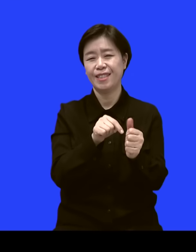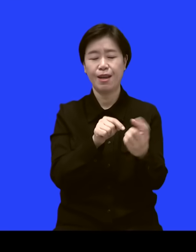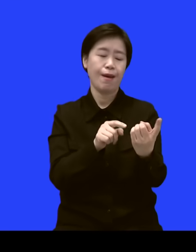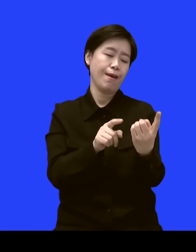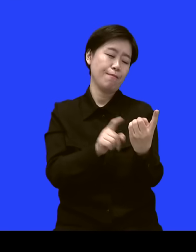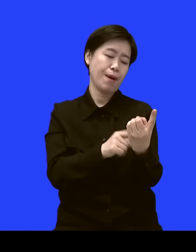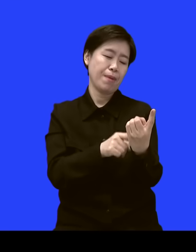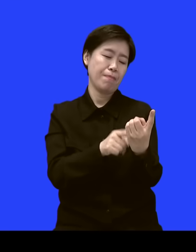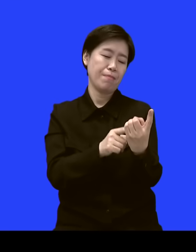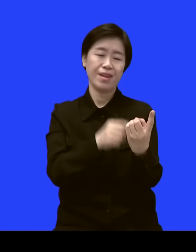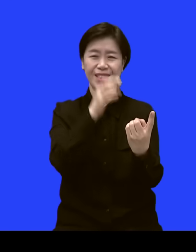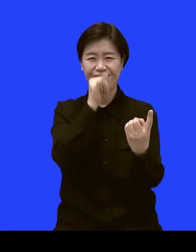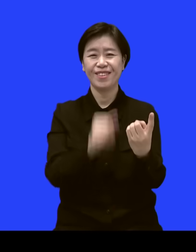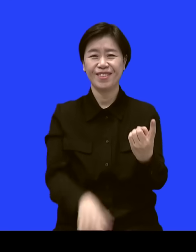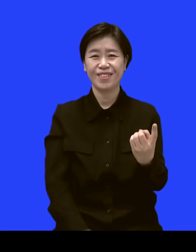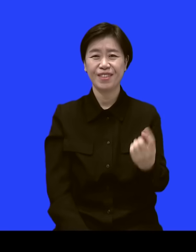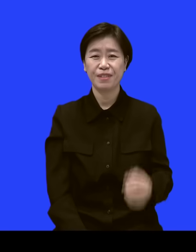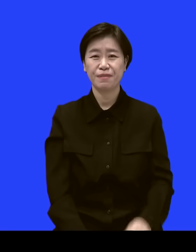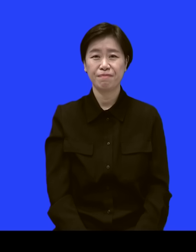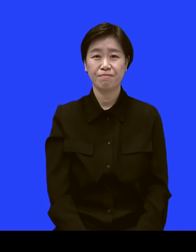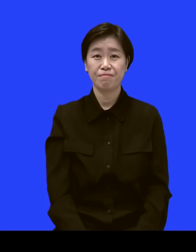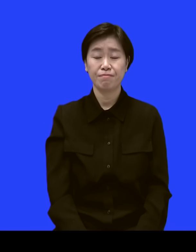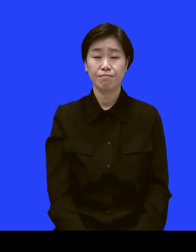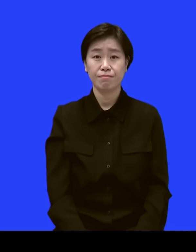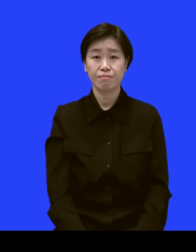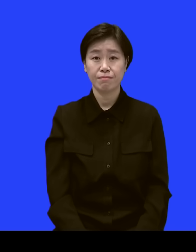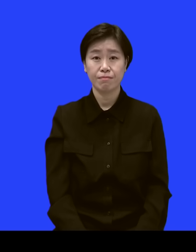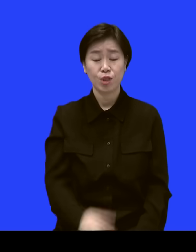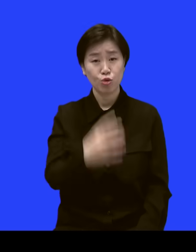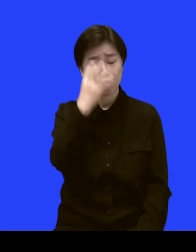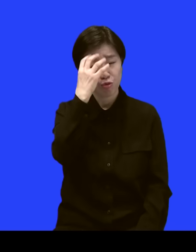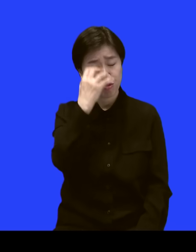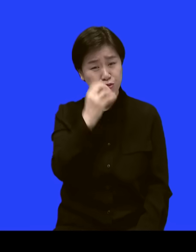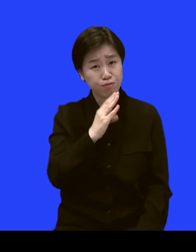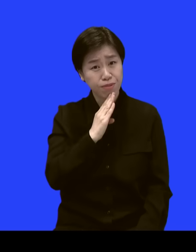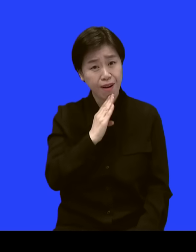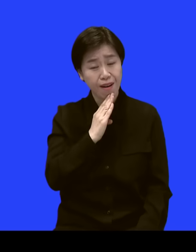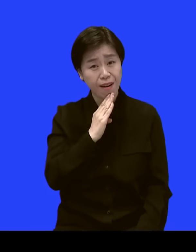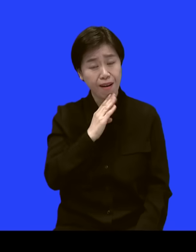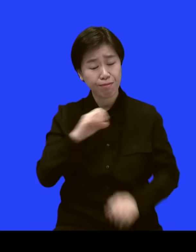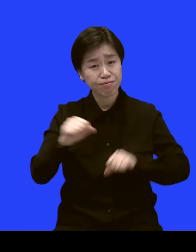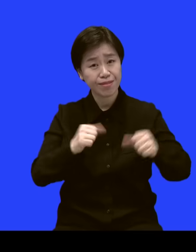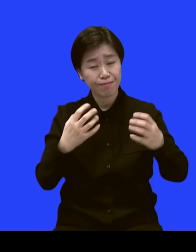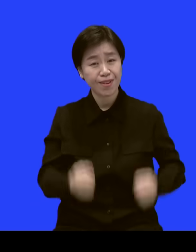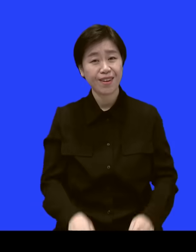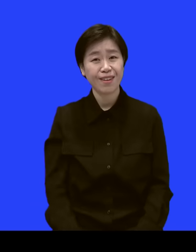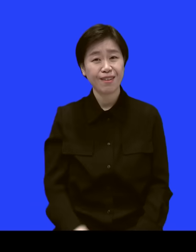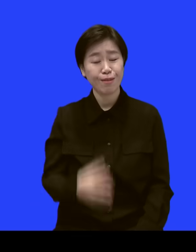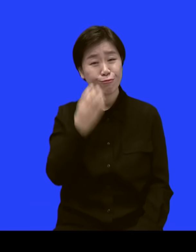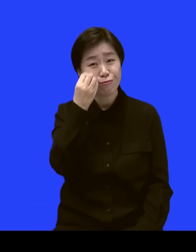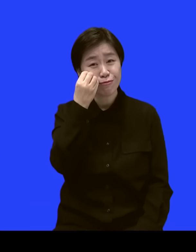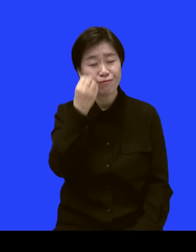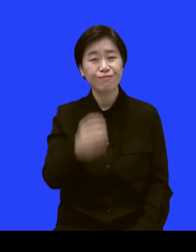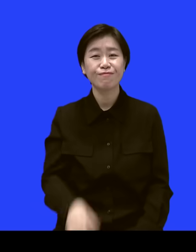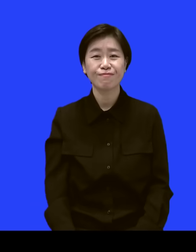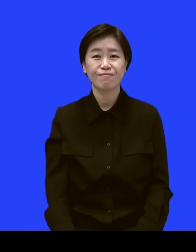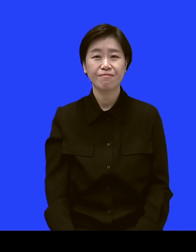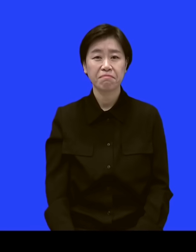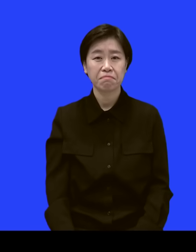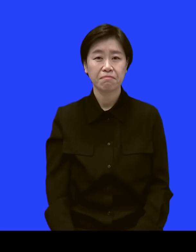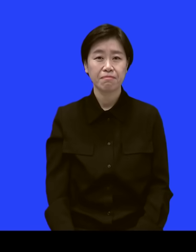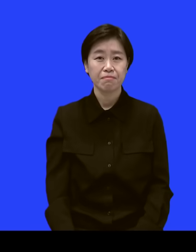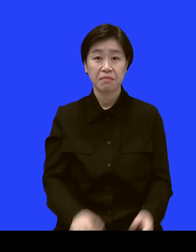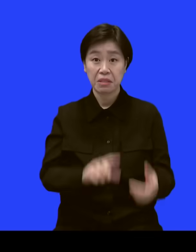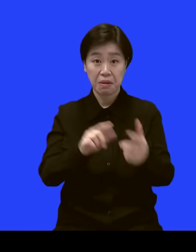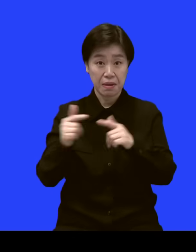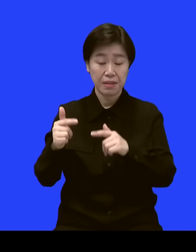사실- 하시는 거 예. 많으셨네요. 그러니까 뭘 계속 해요. 우울한 것 치고는 그래도 되게 네, 열심히 그쵸, 사시네요. 그쵸. 네. 신기하죠. 그때 당시 뭐 네. 테슬라도 좀 넣어보고.